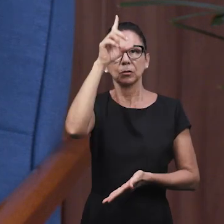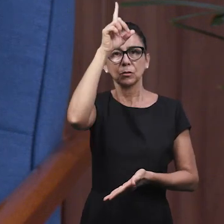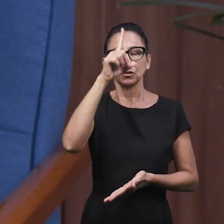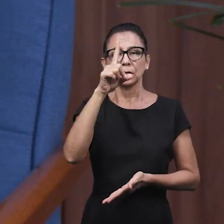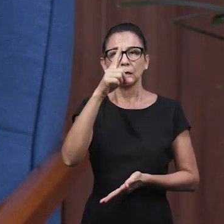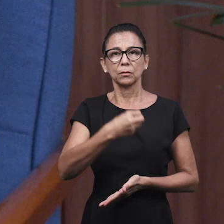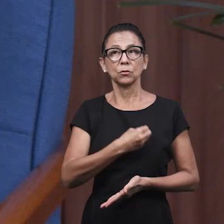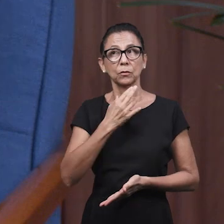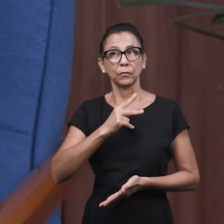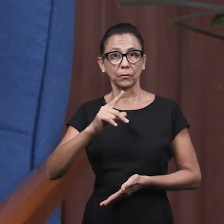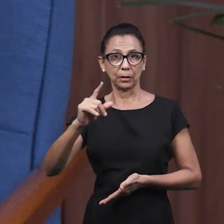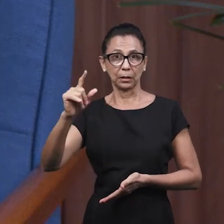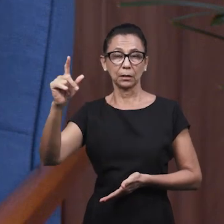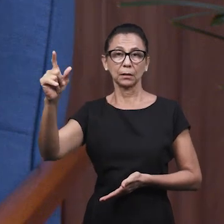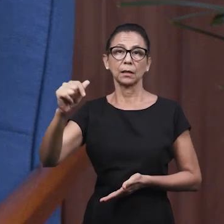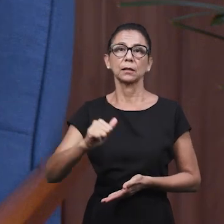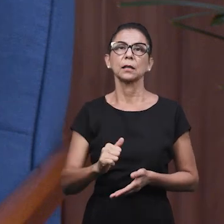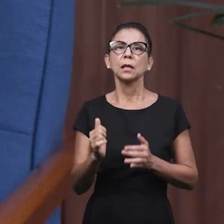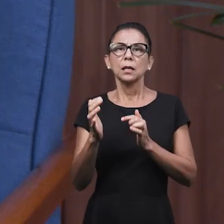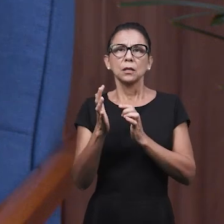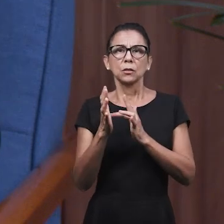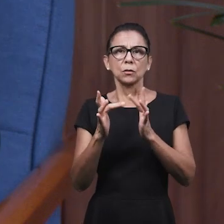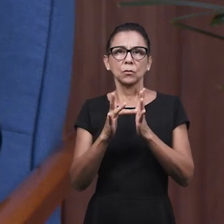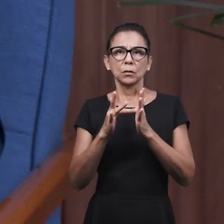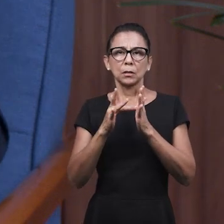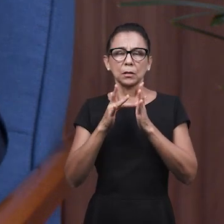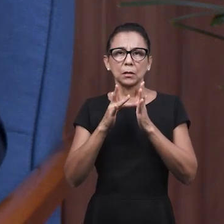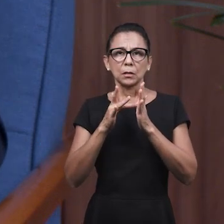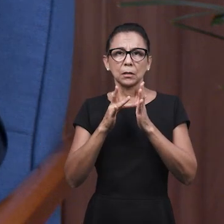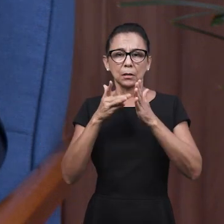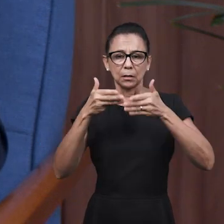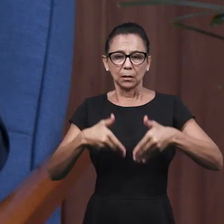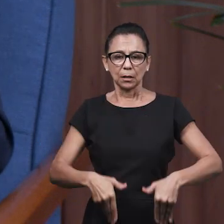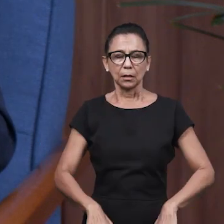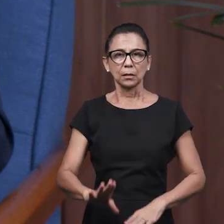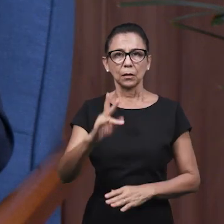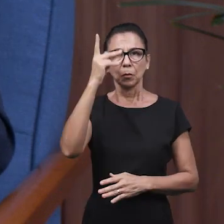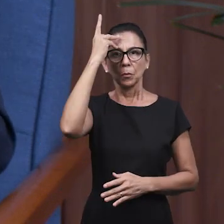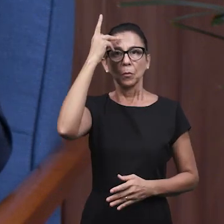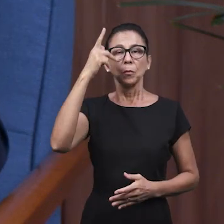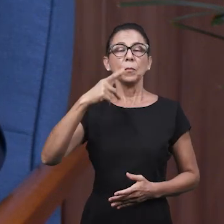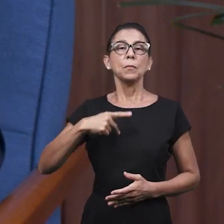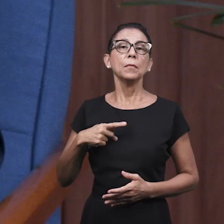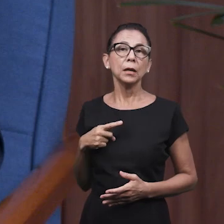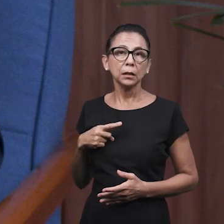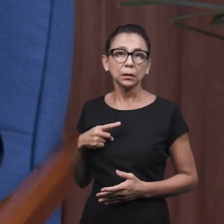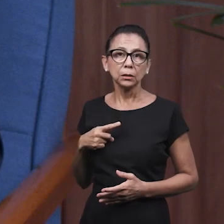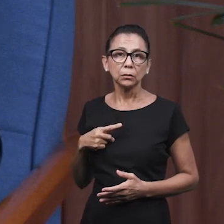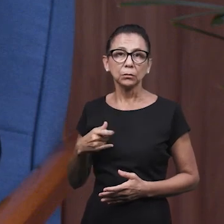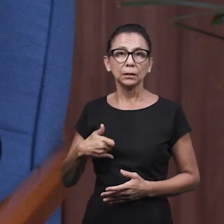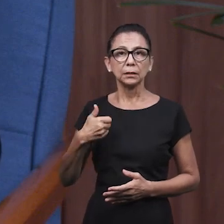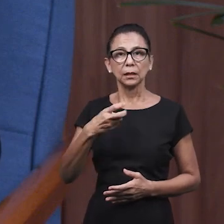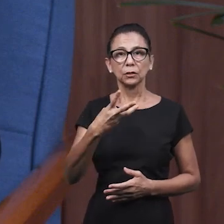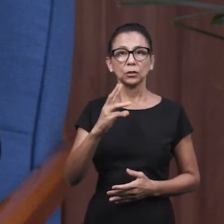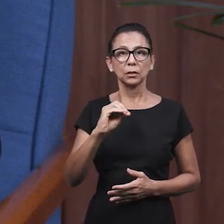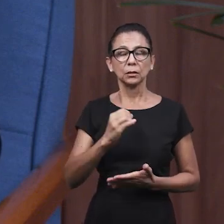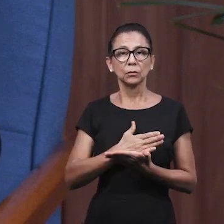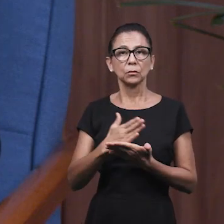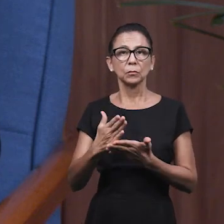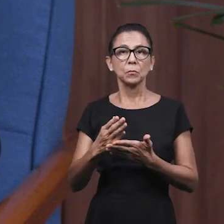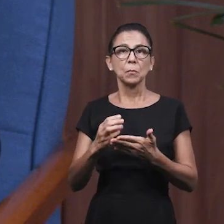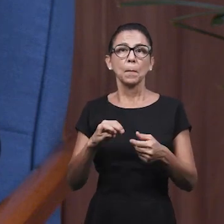de la vie éternelle. Le Seigneur Jésus est né dans la condition d'homme et à 30 ans d'âge a commencé son